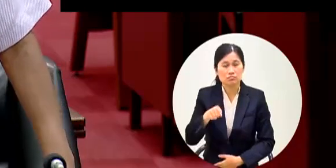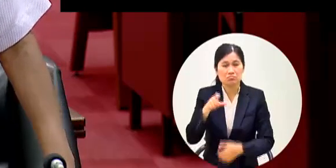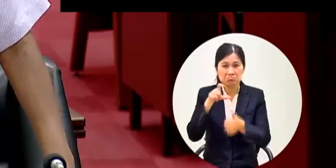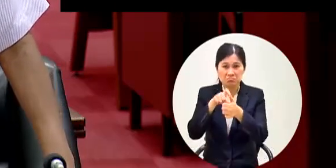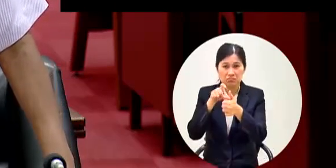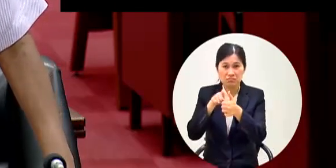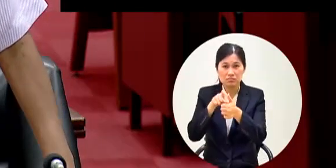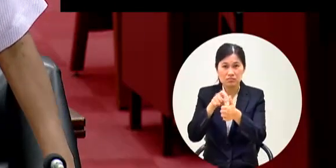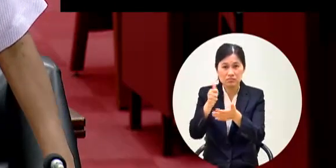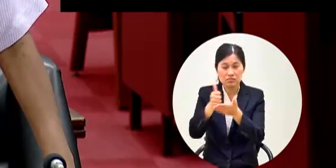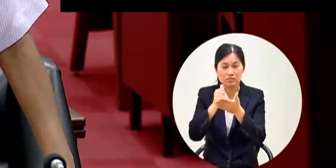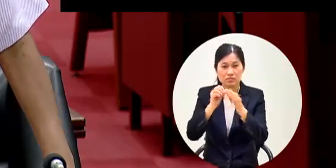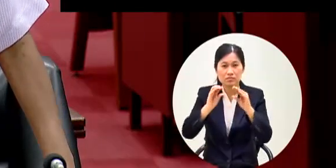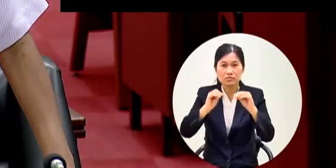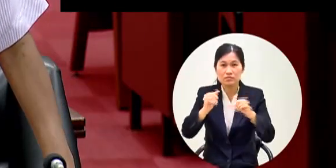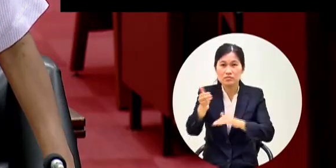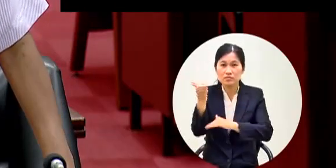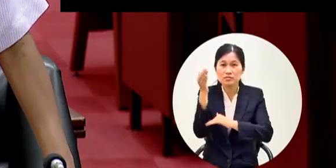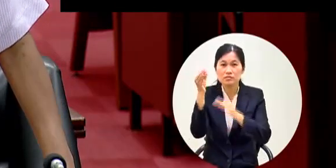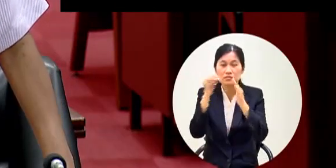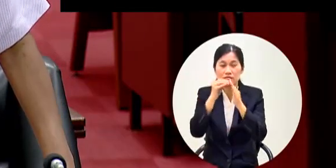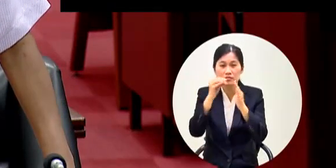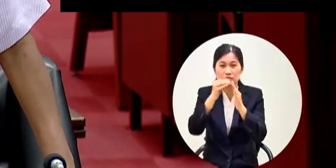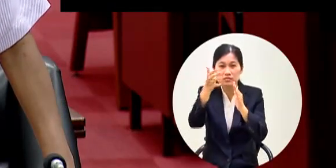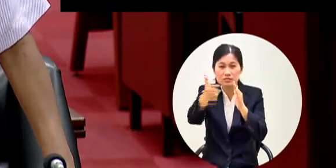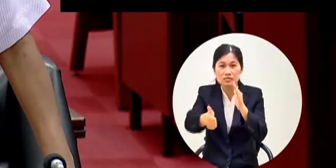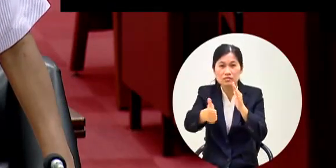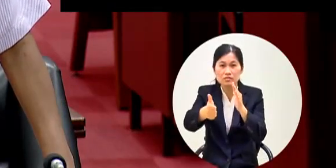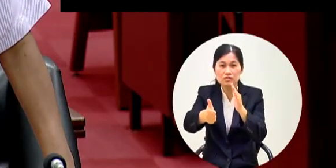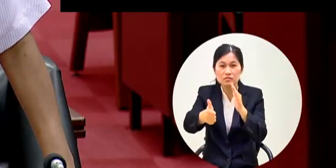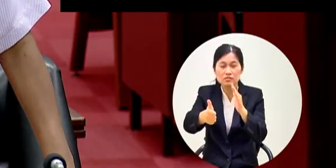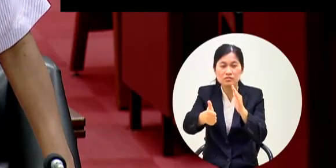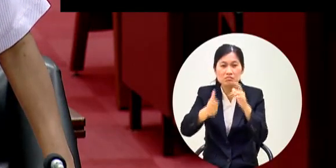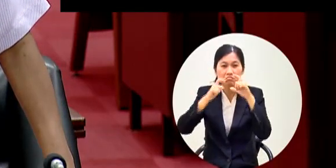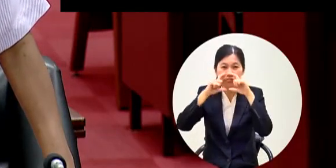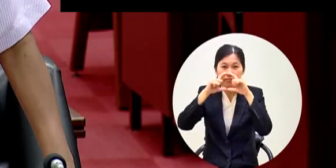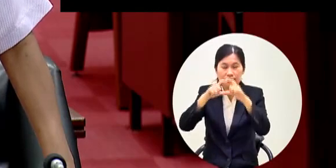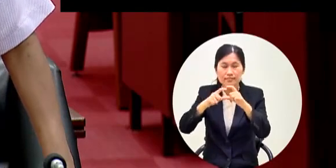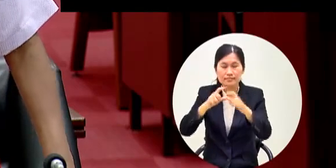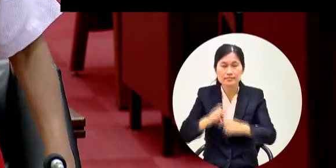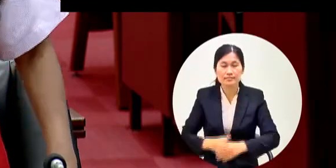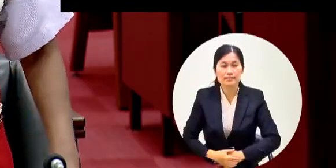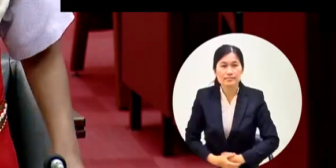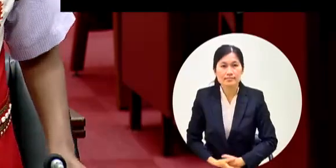到现在我们原住民的地啊，非常的复杂。